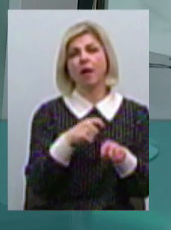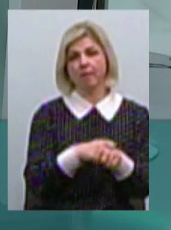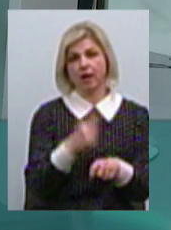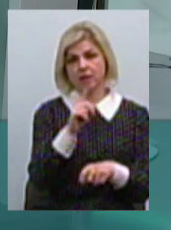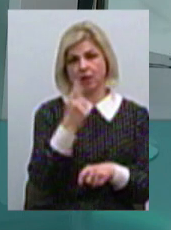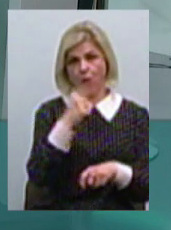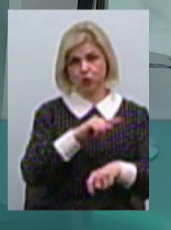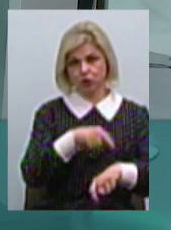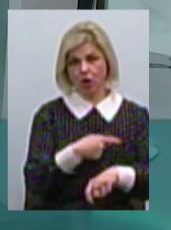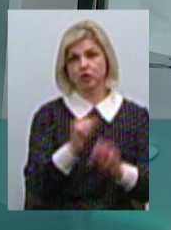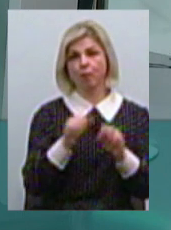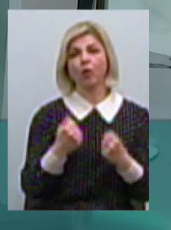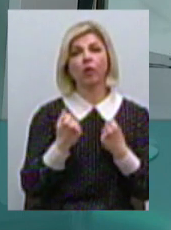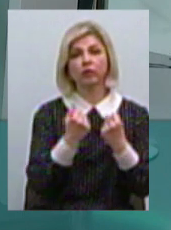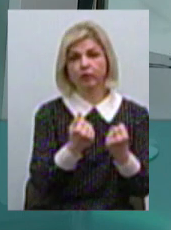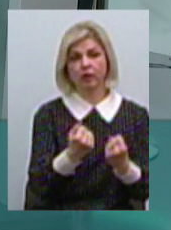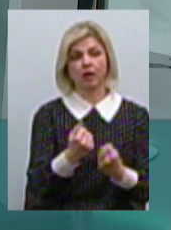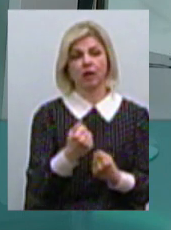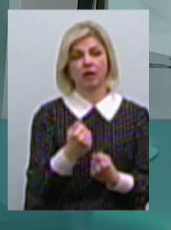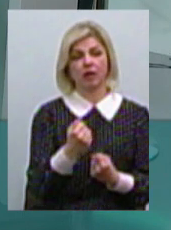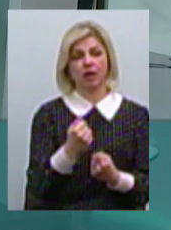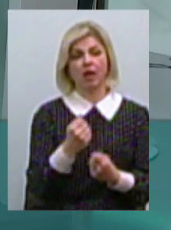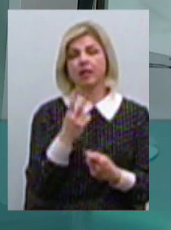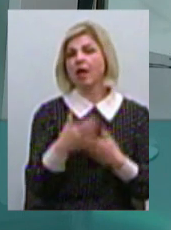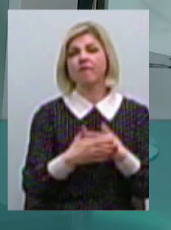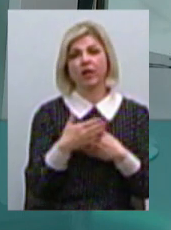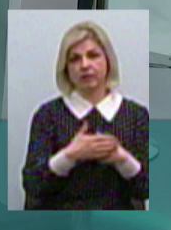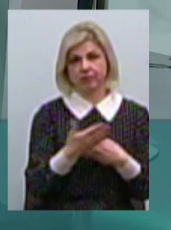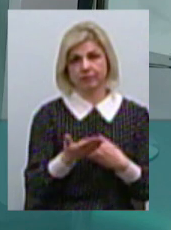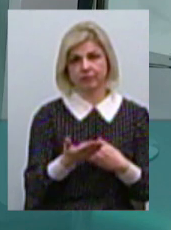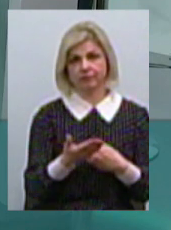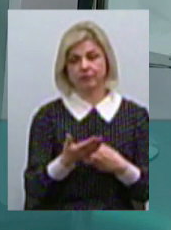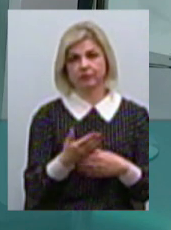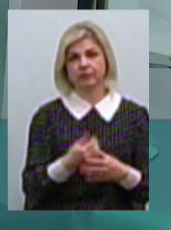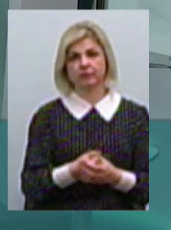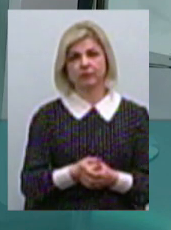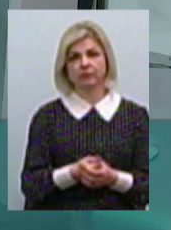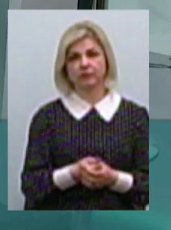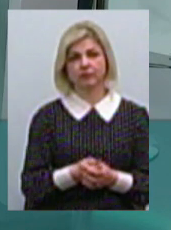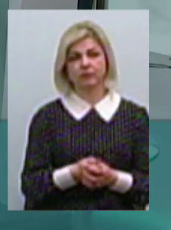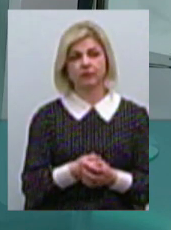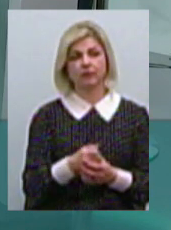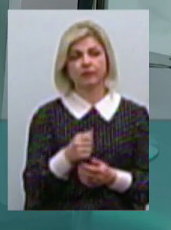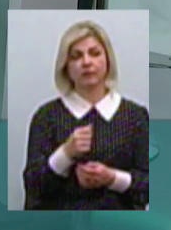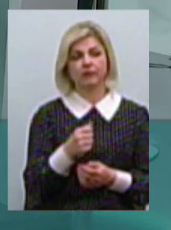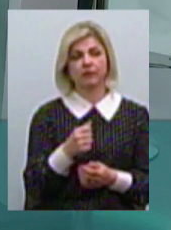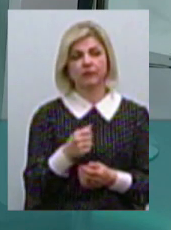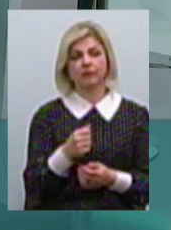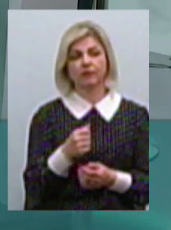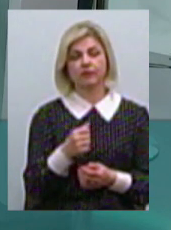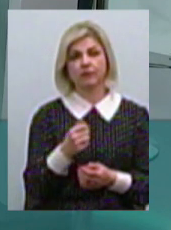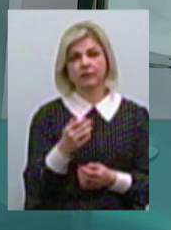може рухатись, не притягуючись до себе до відповідальності, не несучи ніякого покарання за це.